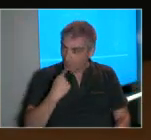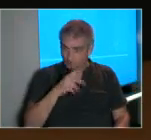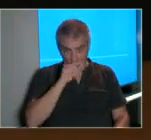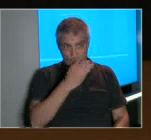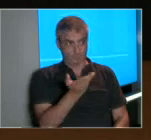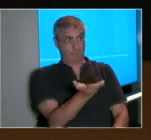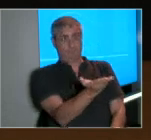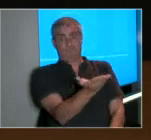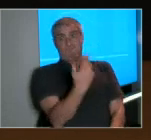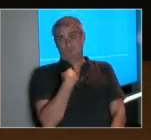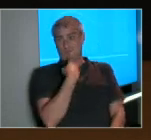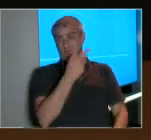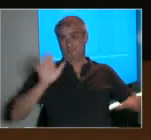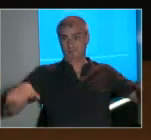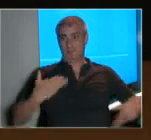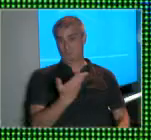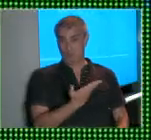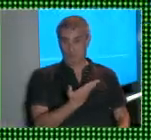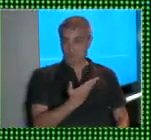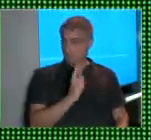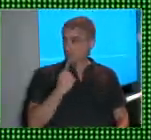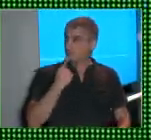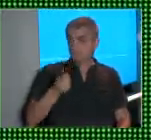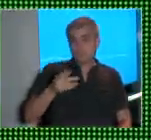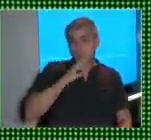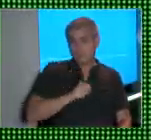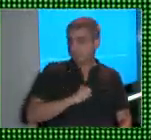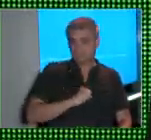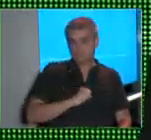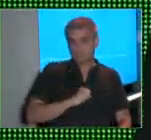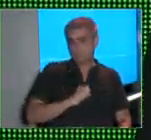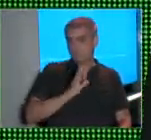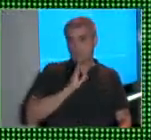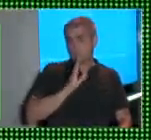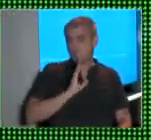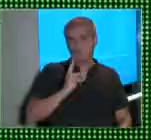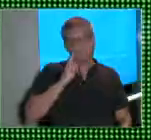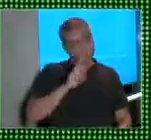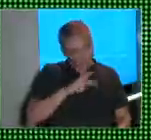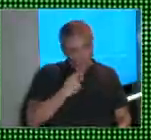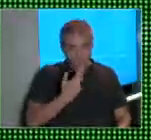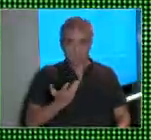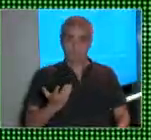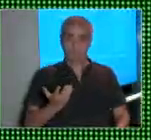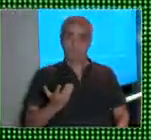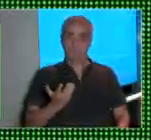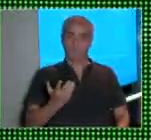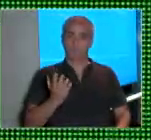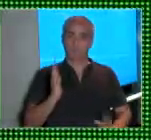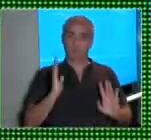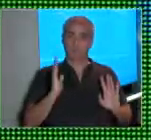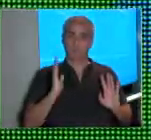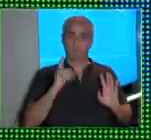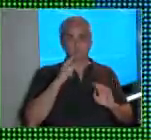העוף, הוא אומר לו, אמרתי לך. וזה שאימר על העז, ללא שום בעיה, מסתכל עליו ואומר לו, ענזה ולאו